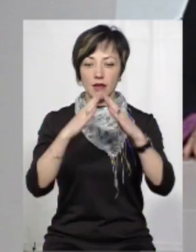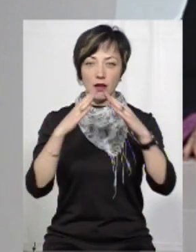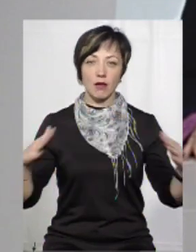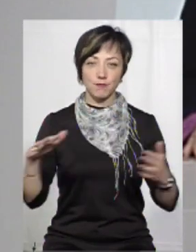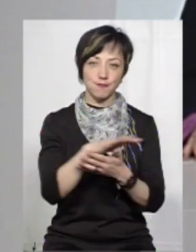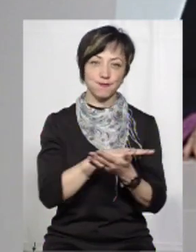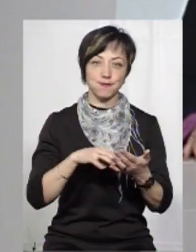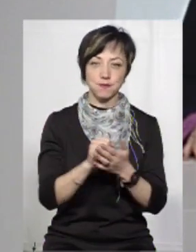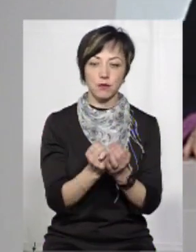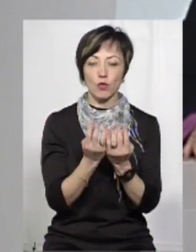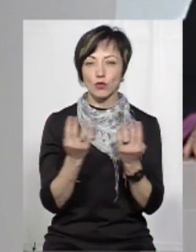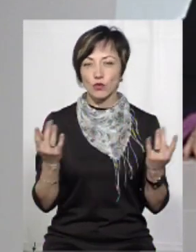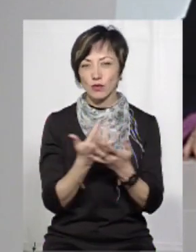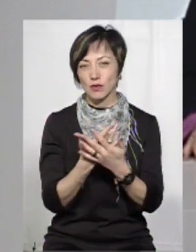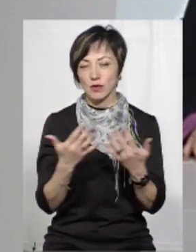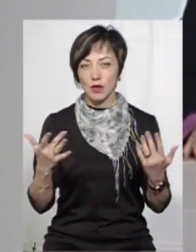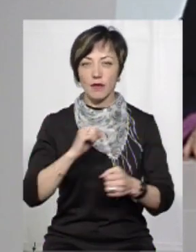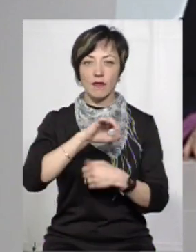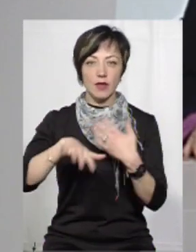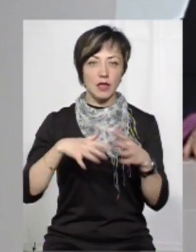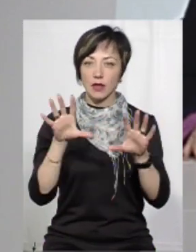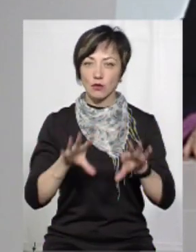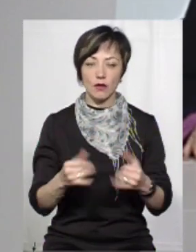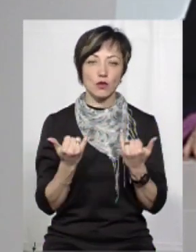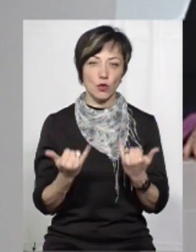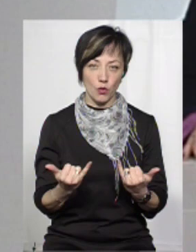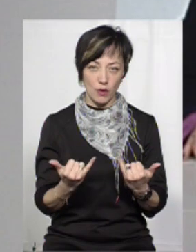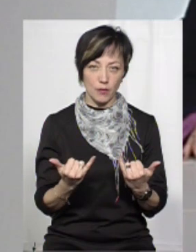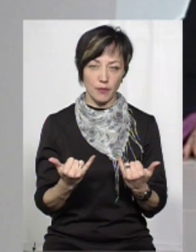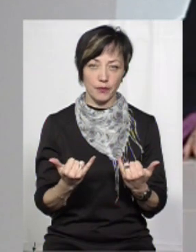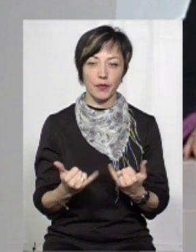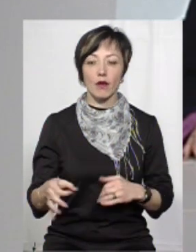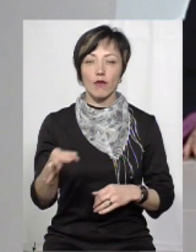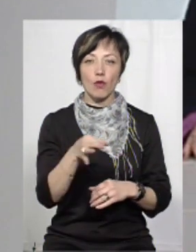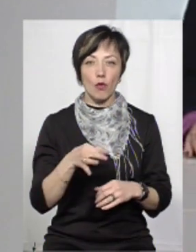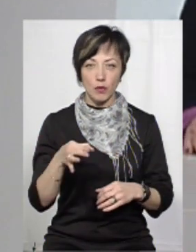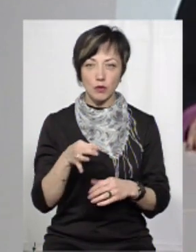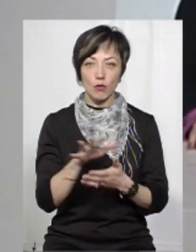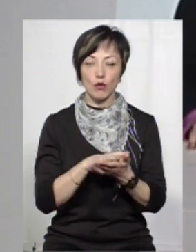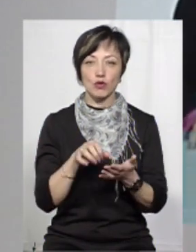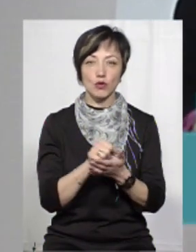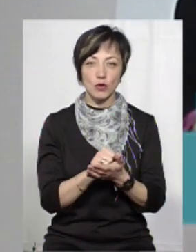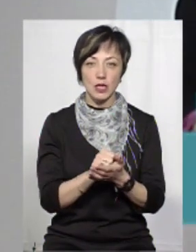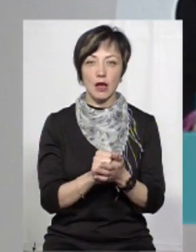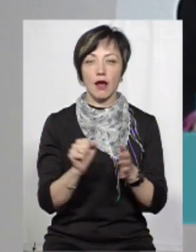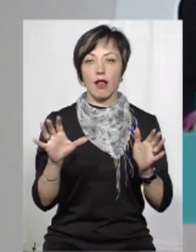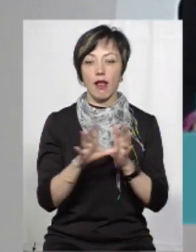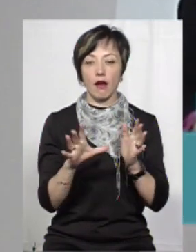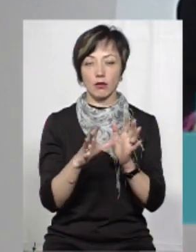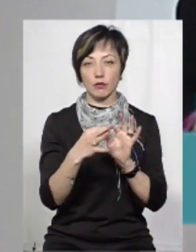дахи, пошкоджені конструкції. Вітер не вщухав і сьогодні. В області пошкоджені